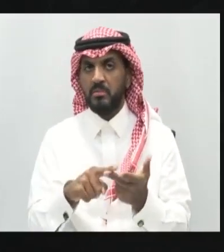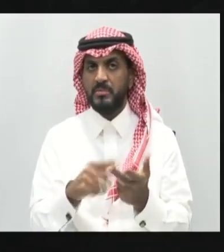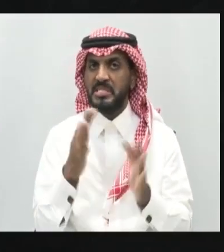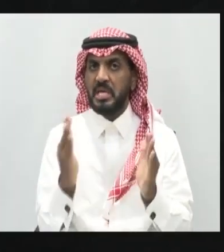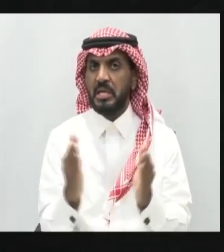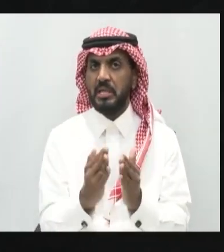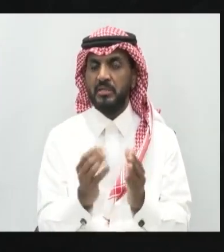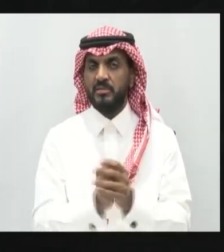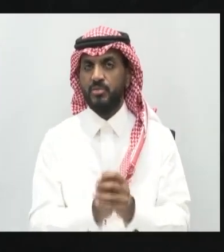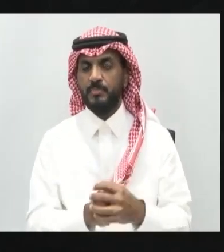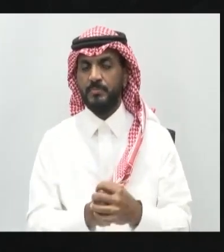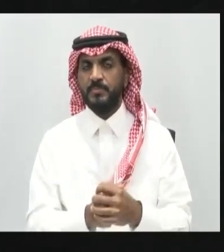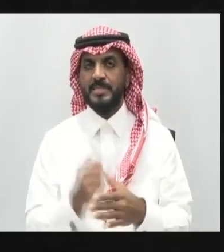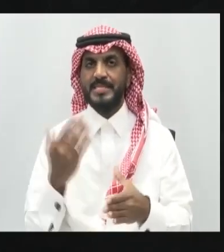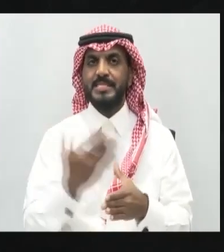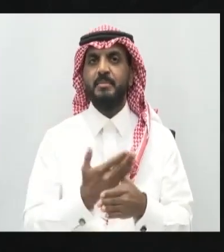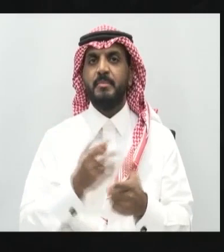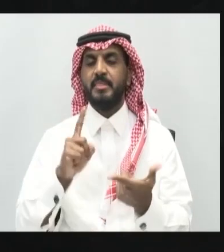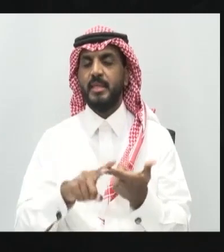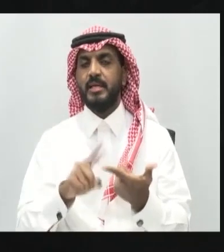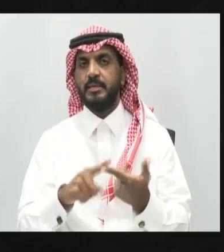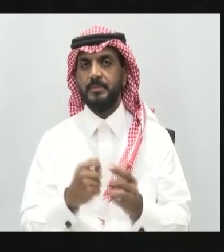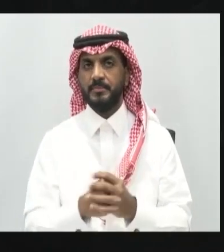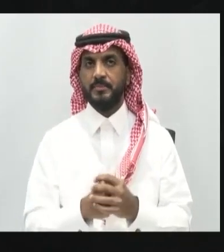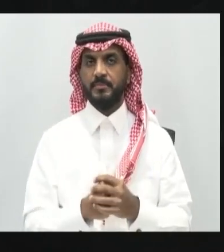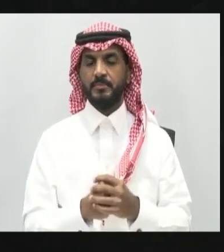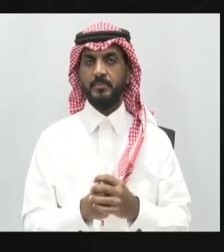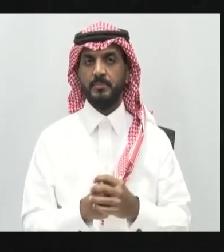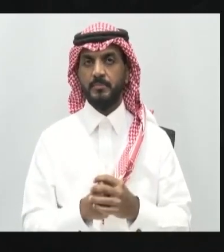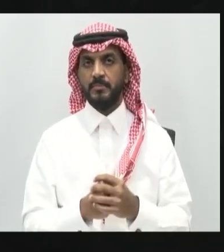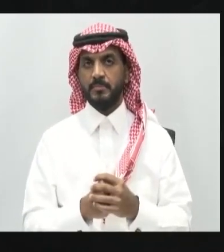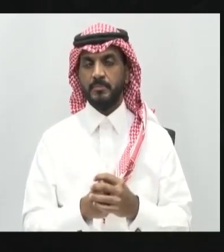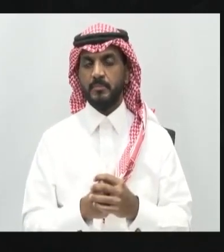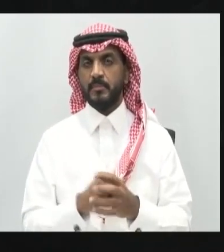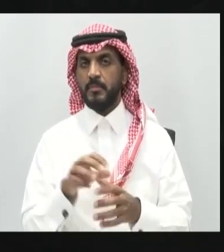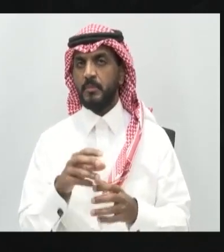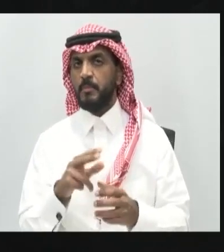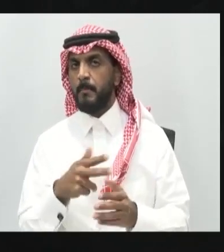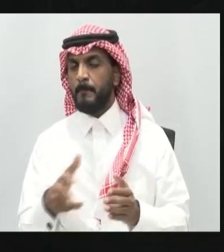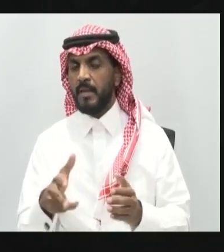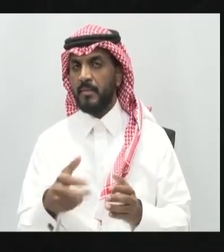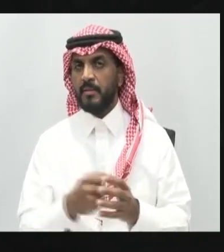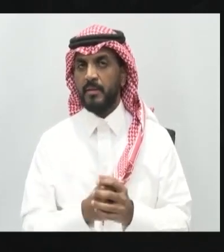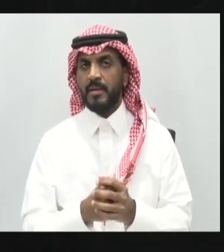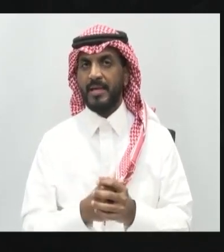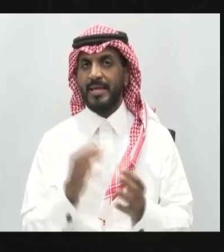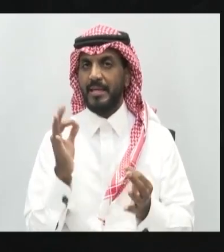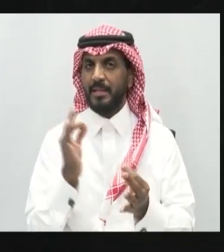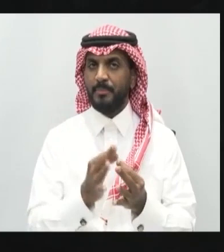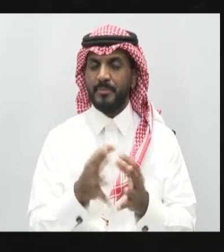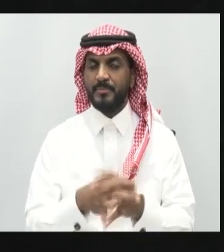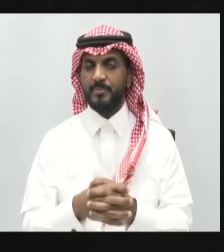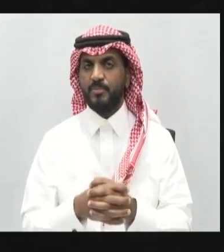صغير طيب سبب ثاني احسنتم لان بعضها قريب